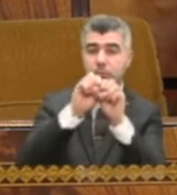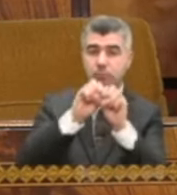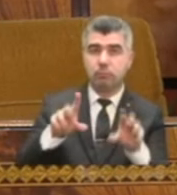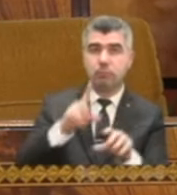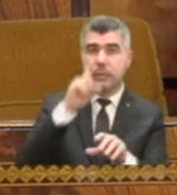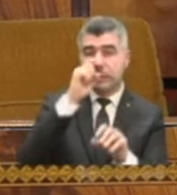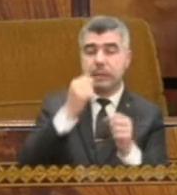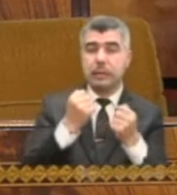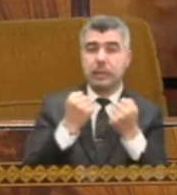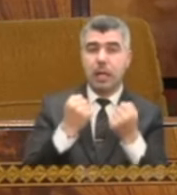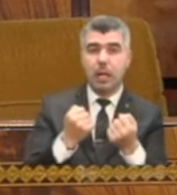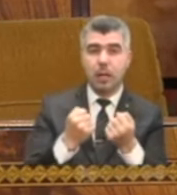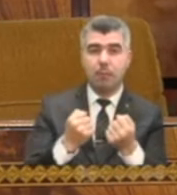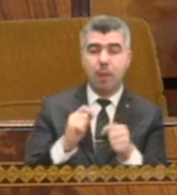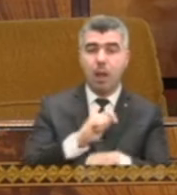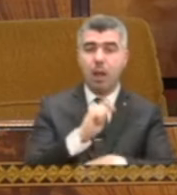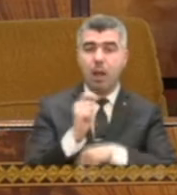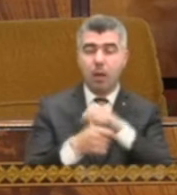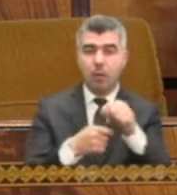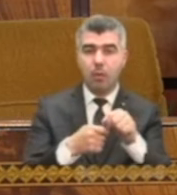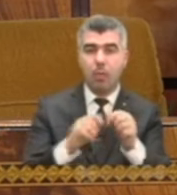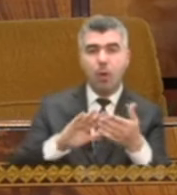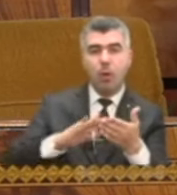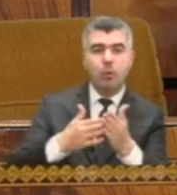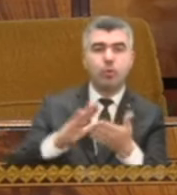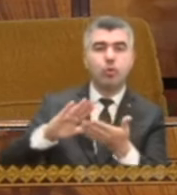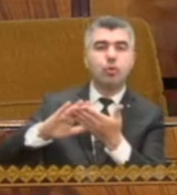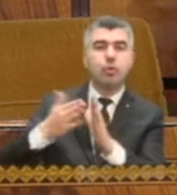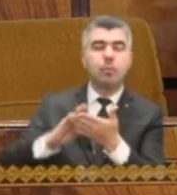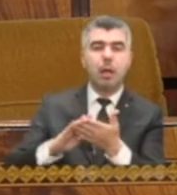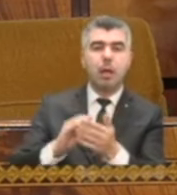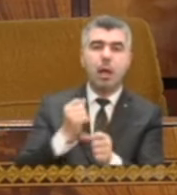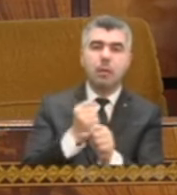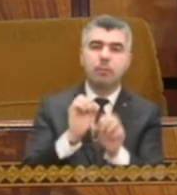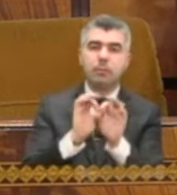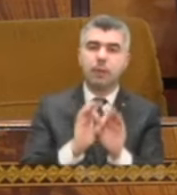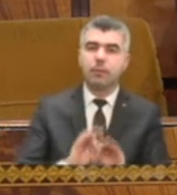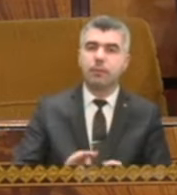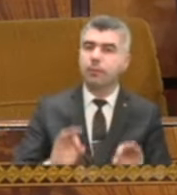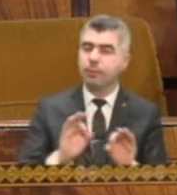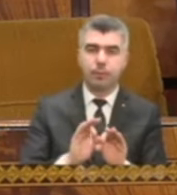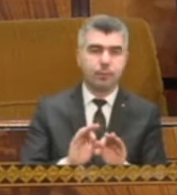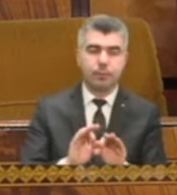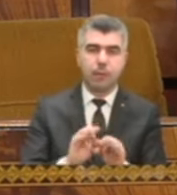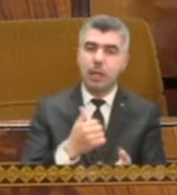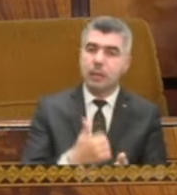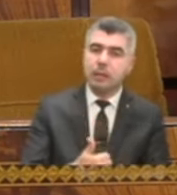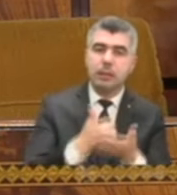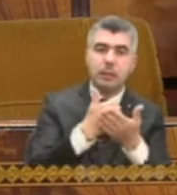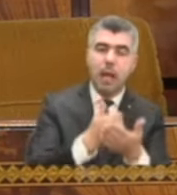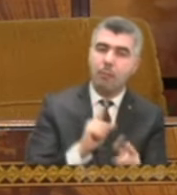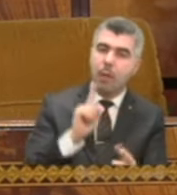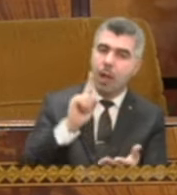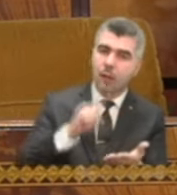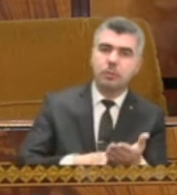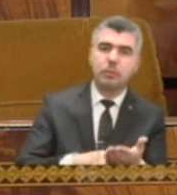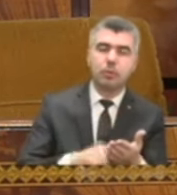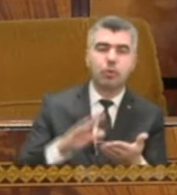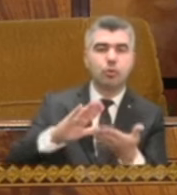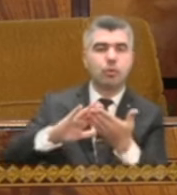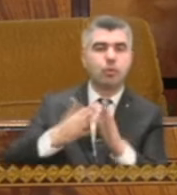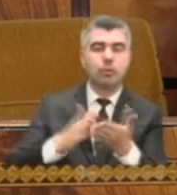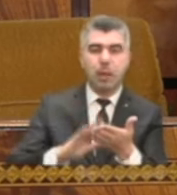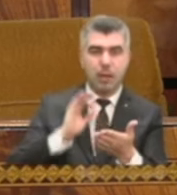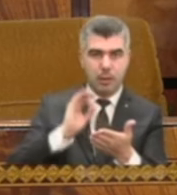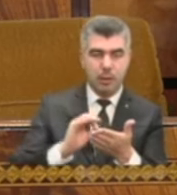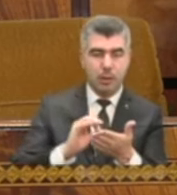ديال العالم القوي كيجعل أنه هذه الجمعيات ما كتشتغل بريحة. بغينا منكم من السيدة الوزيرة دعم خاص وخاص لهذه الجمعيات، لأن العالم القوي